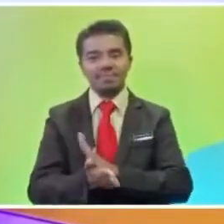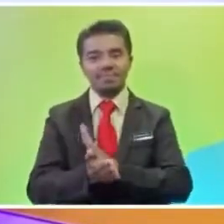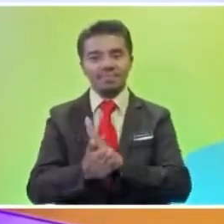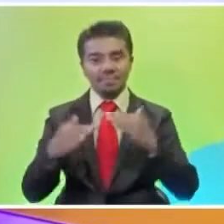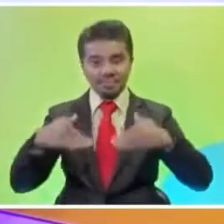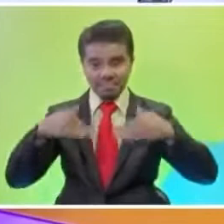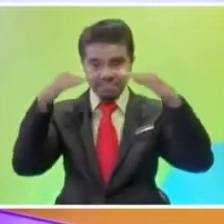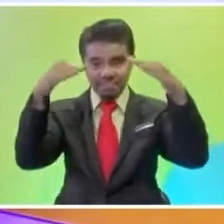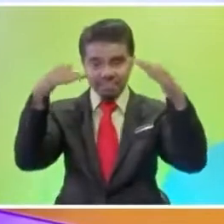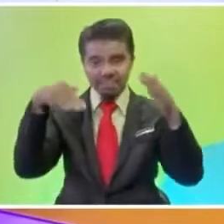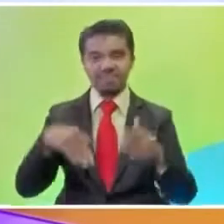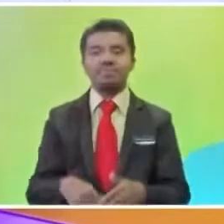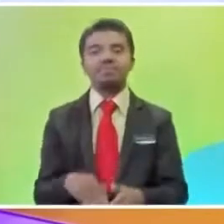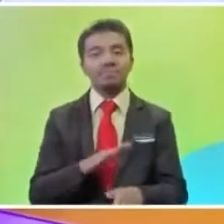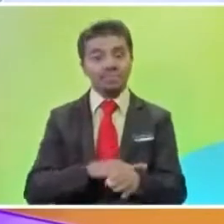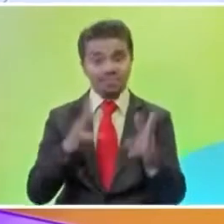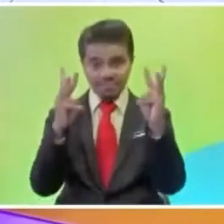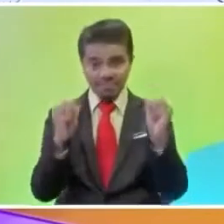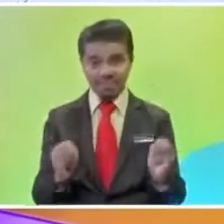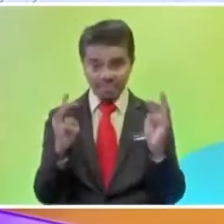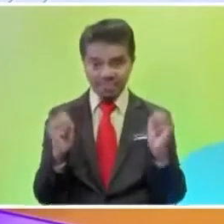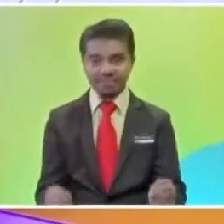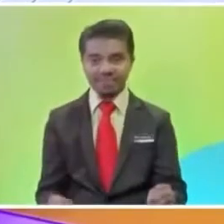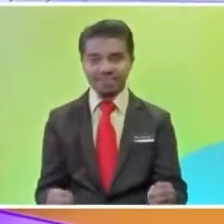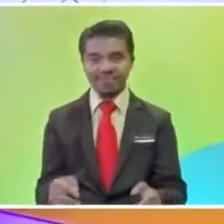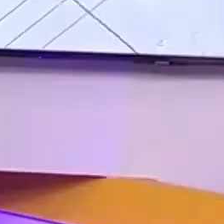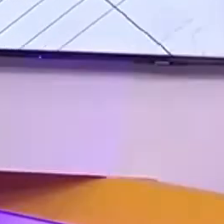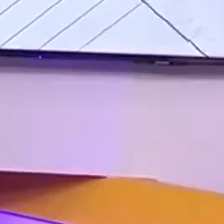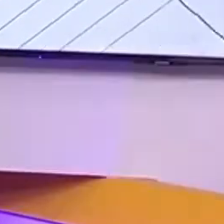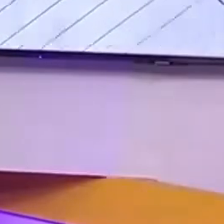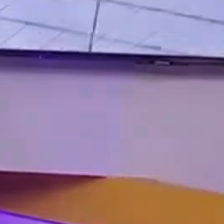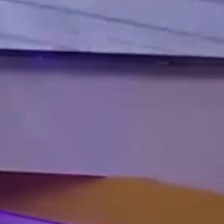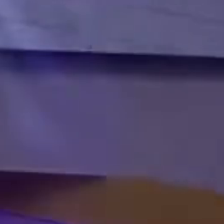guru yang akan bisa hari ini kita saksikan dulu profil guru kita